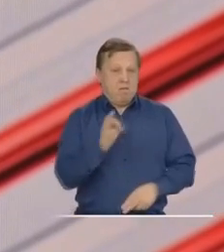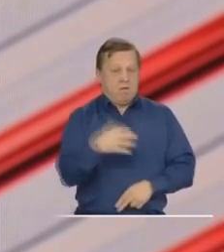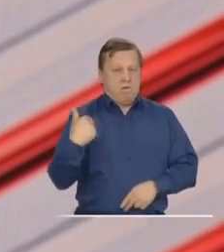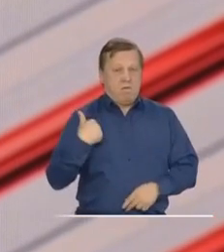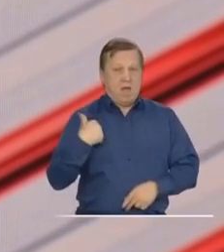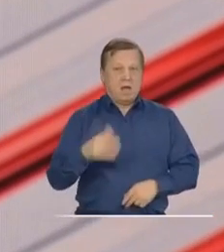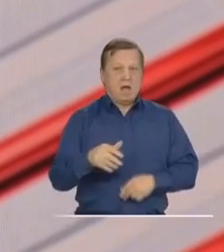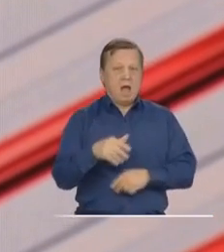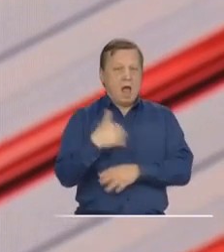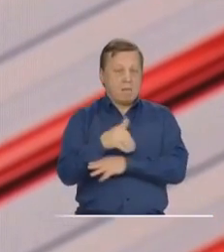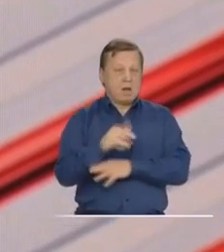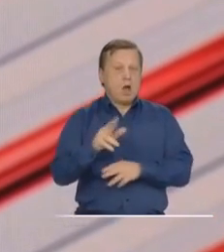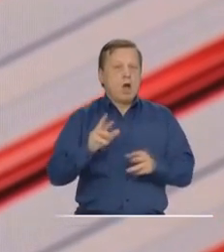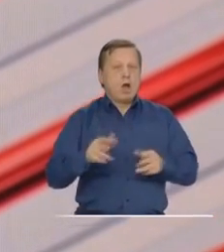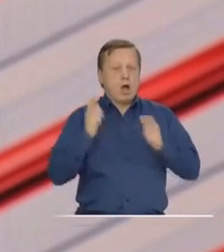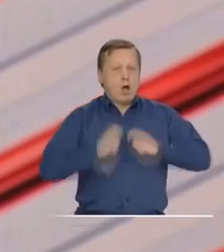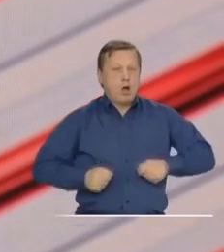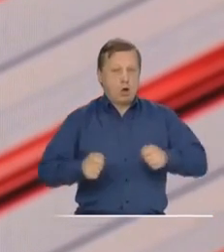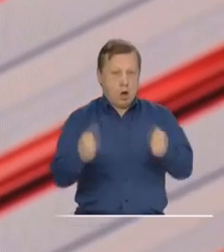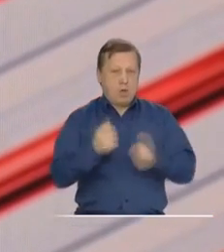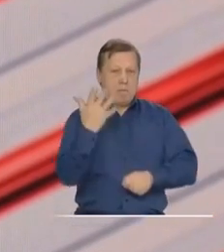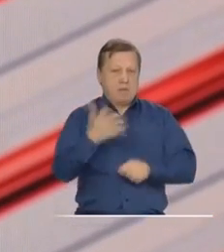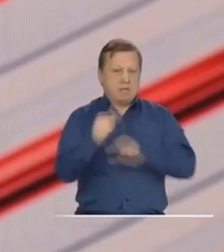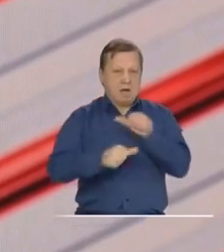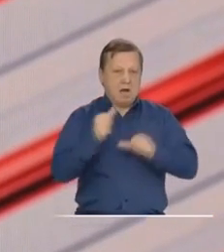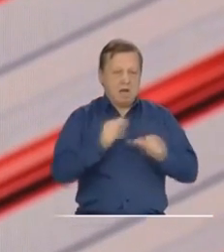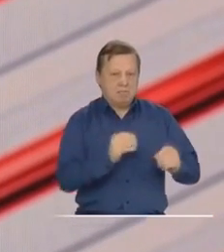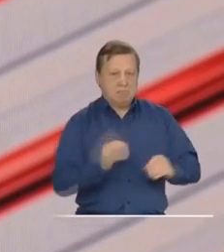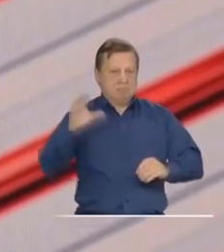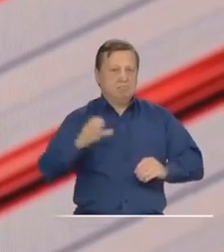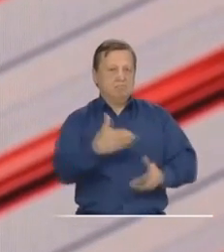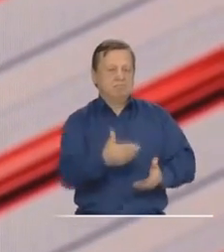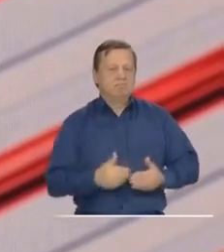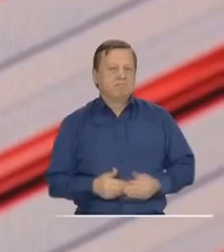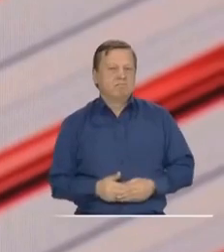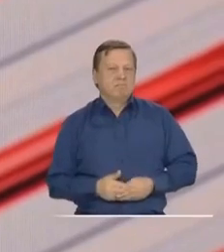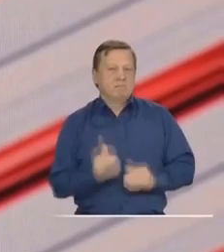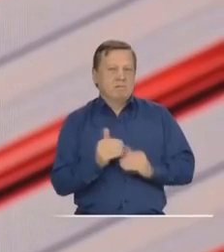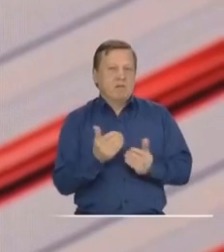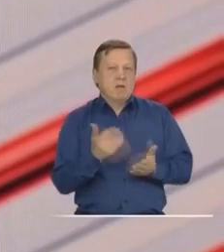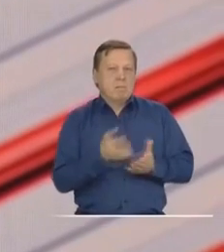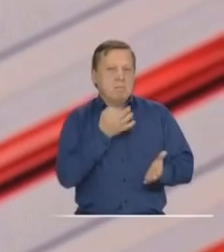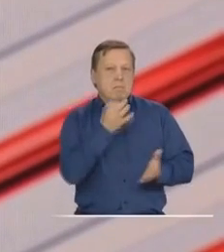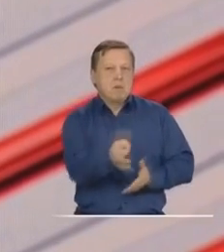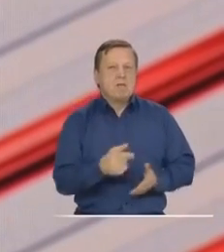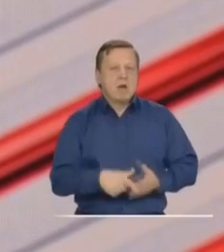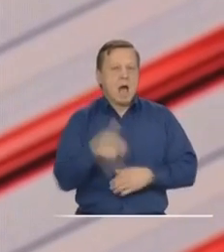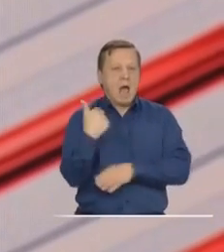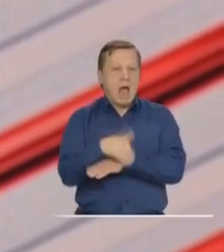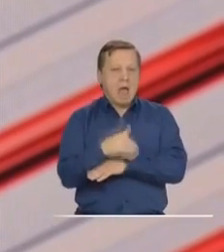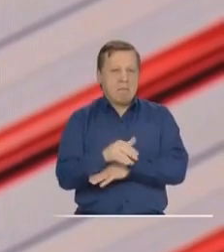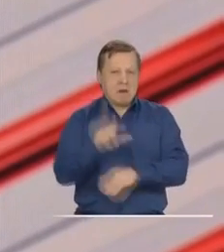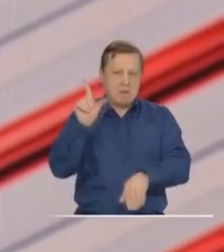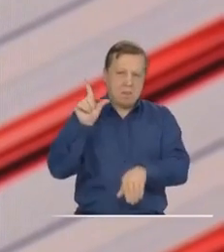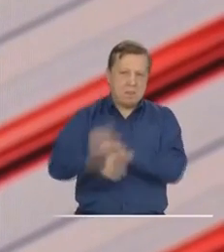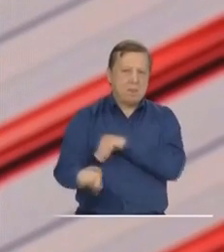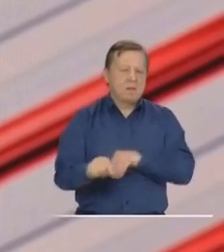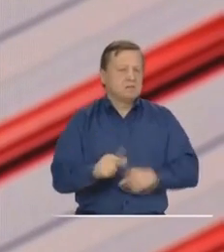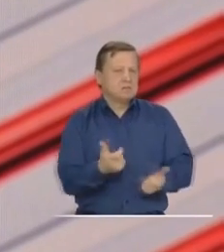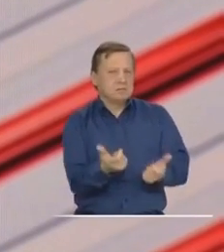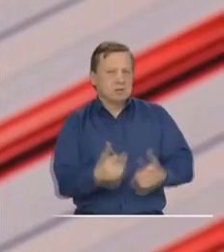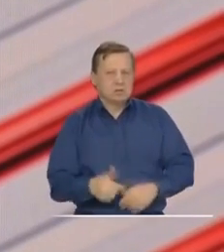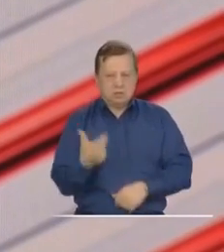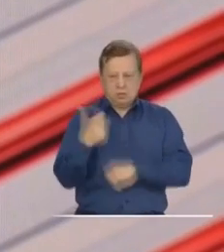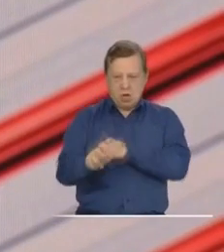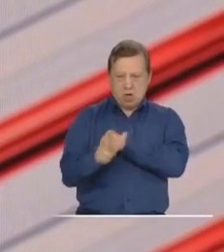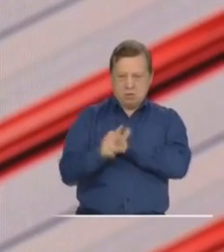rolników wzrost o 5 rano 5 lat z dnia na dzień to pytanie co zawodowymi aktorami bo 180